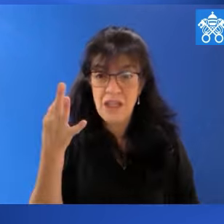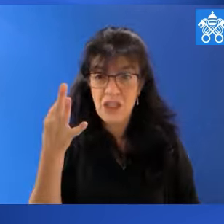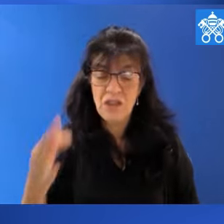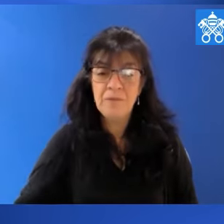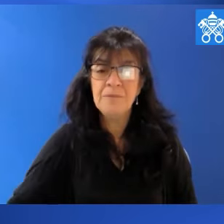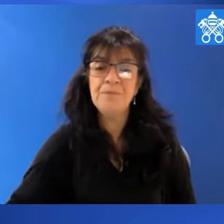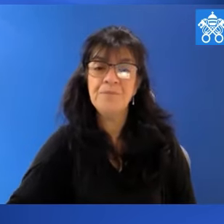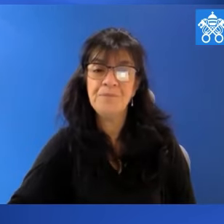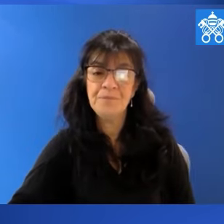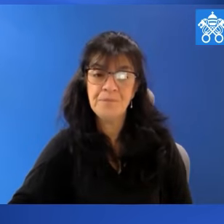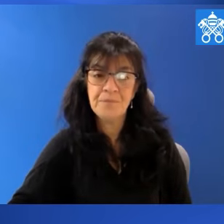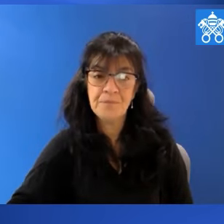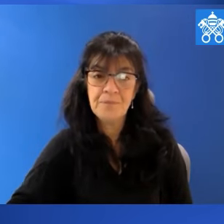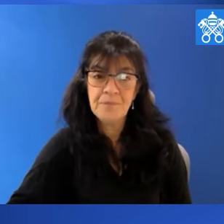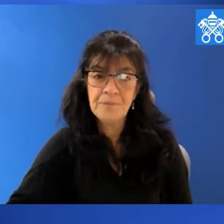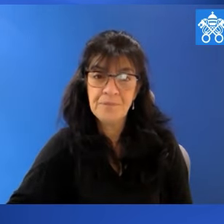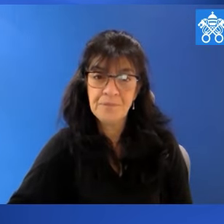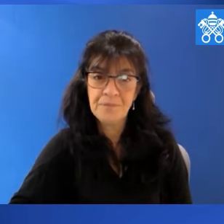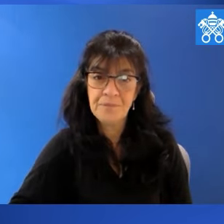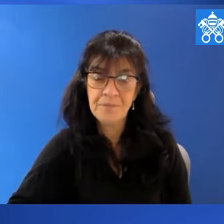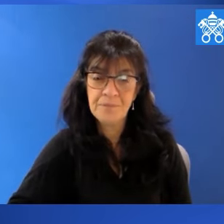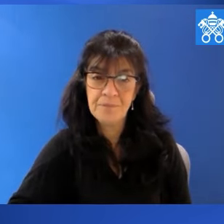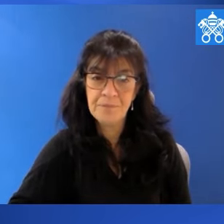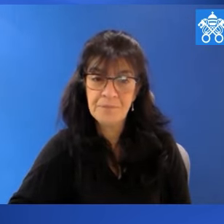Et pour votre ministère de successeur de Pierre.